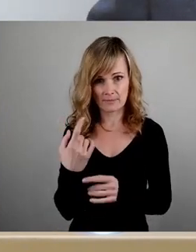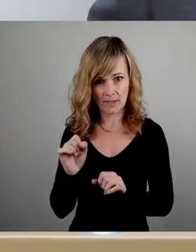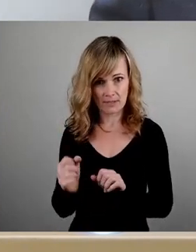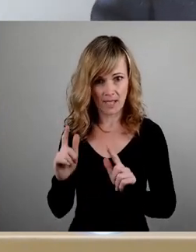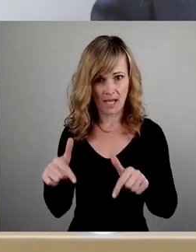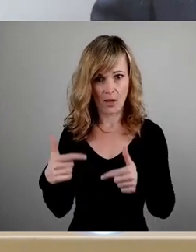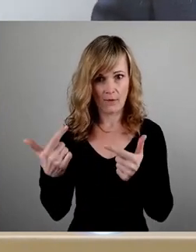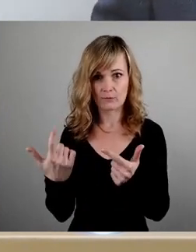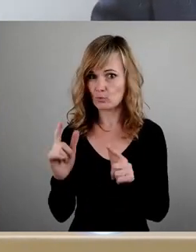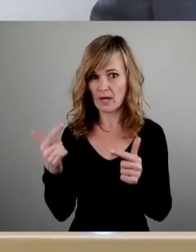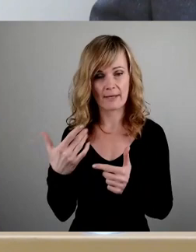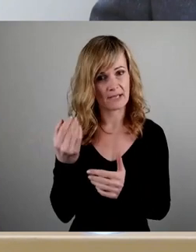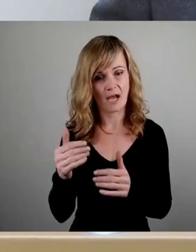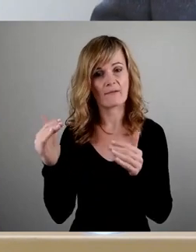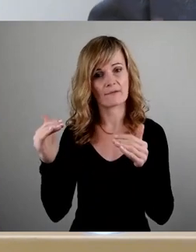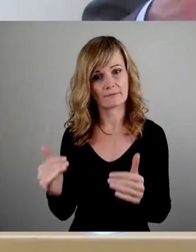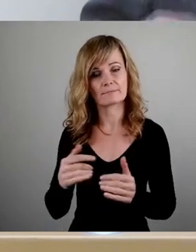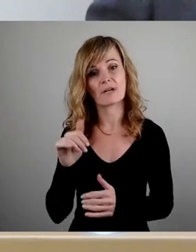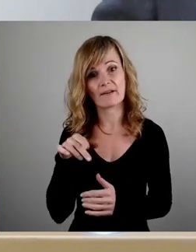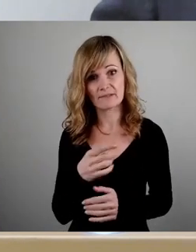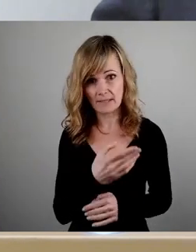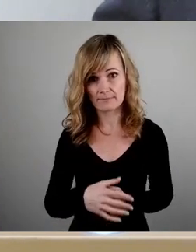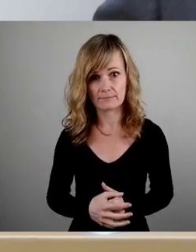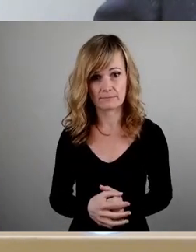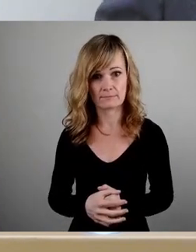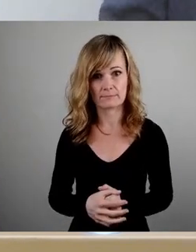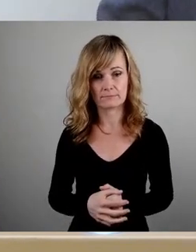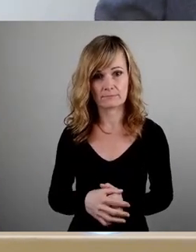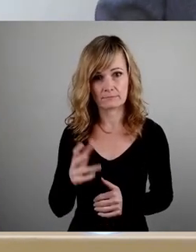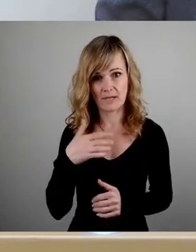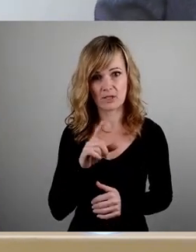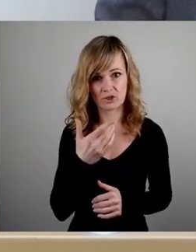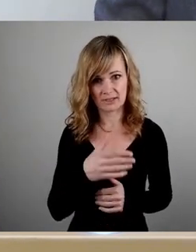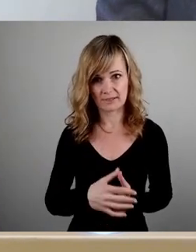Kein Bedarf, dann machen wir weiter. AfD, Herr Laczynski, bitte.